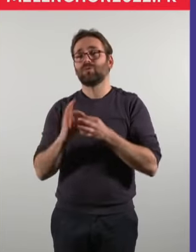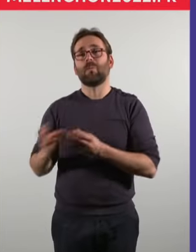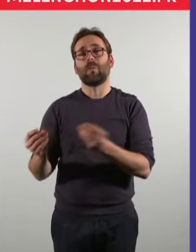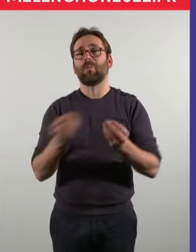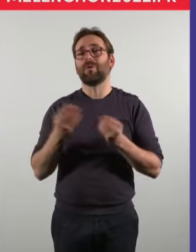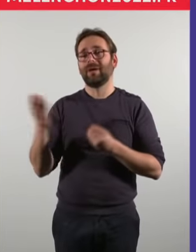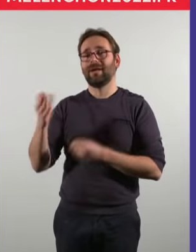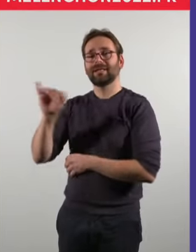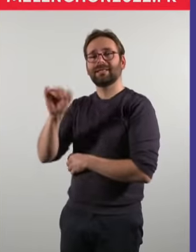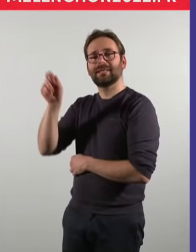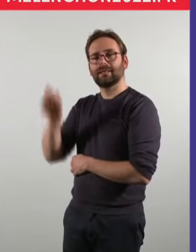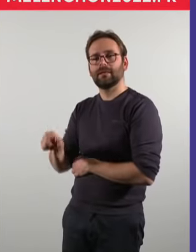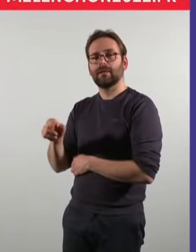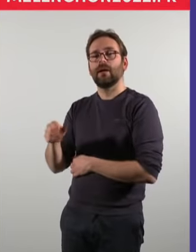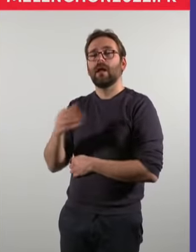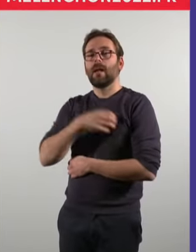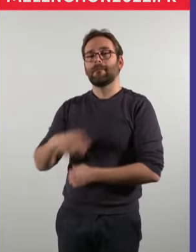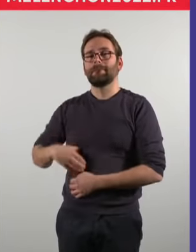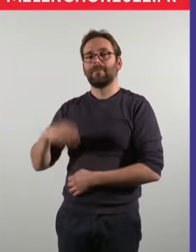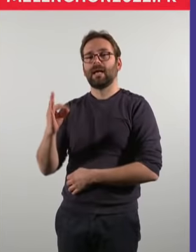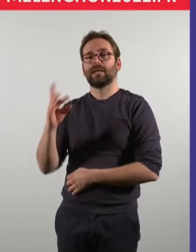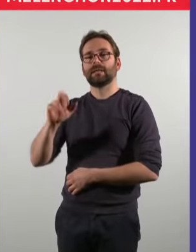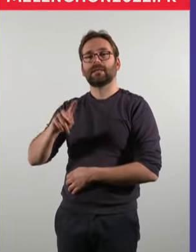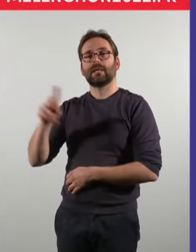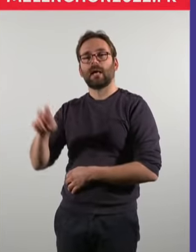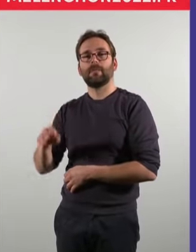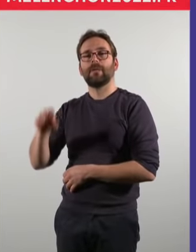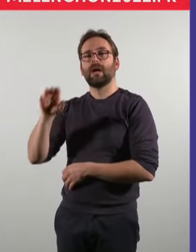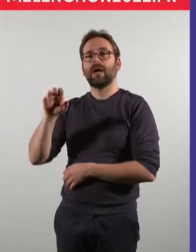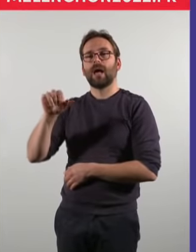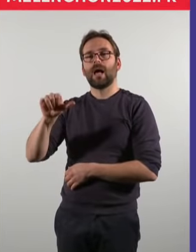populaire, monsieur le maire de Trappes, Ali Rabé.